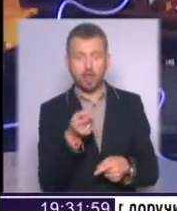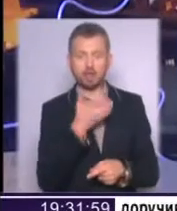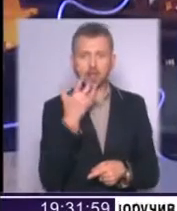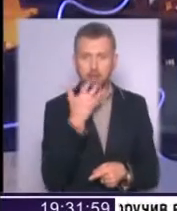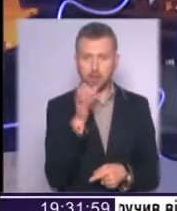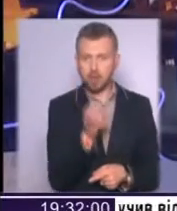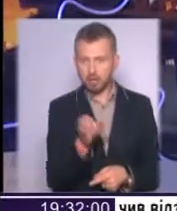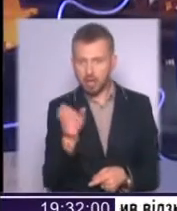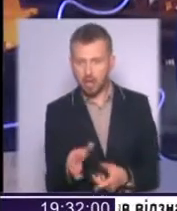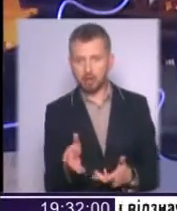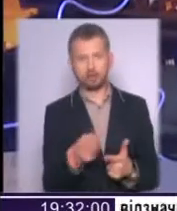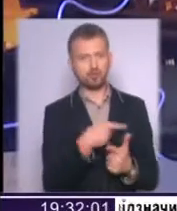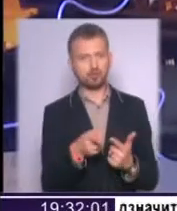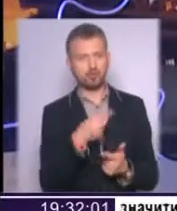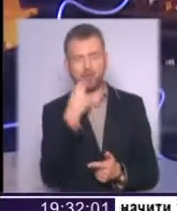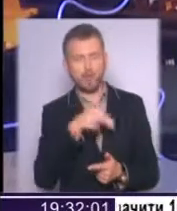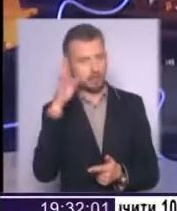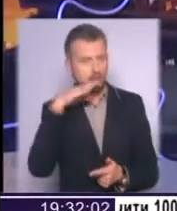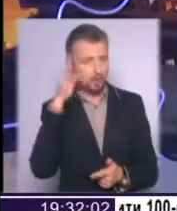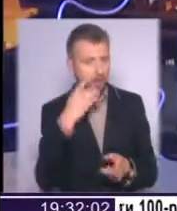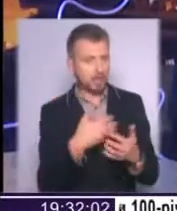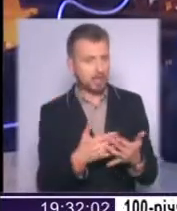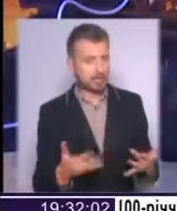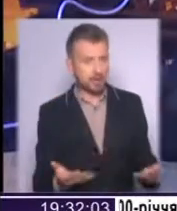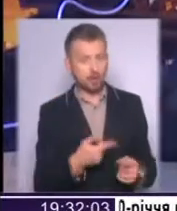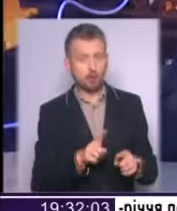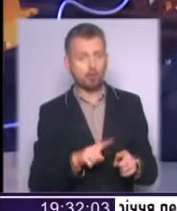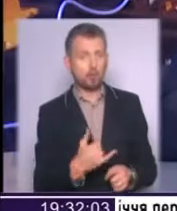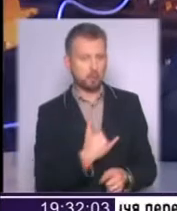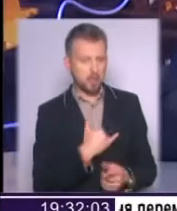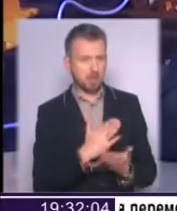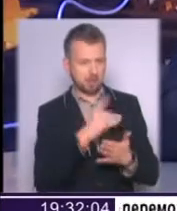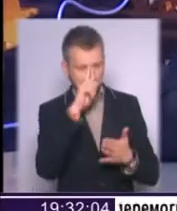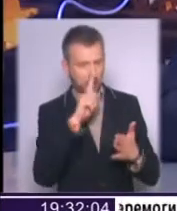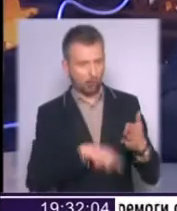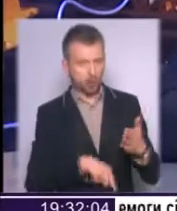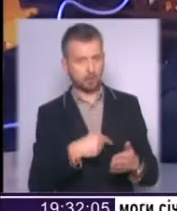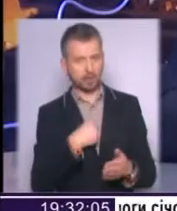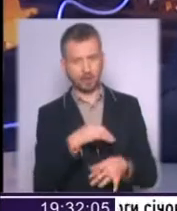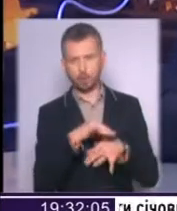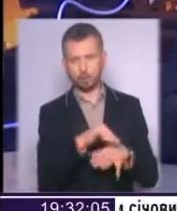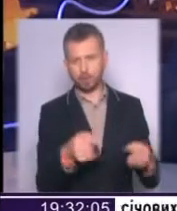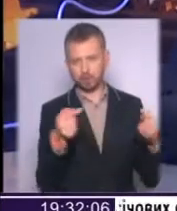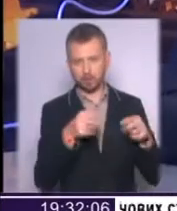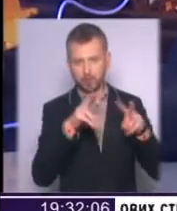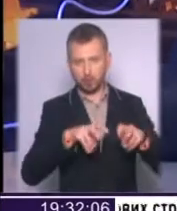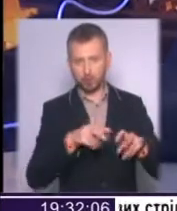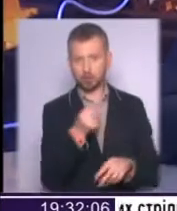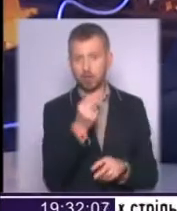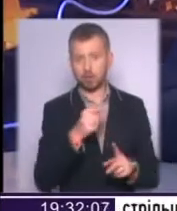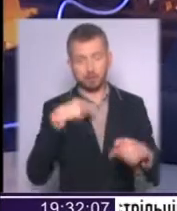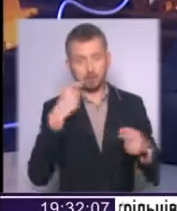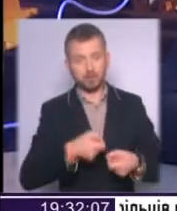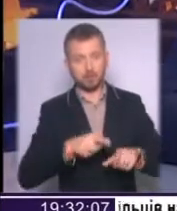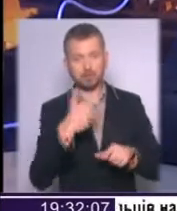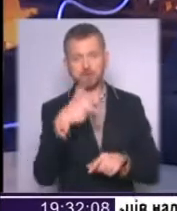батареї, чи якісна вода, ну і так далі. Тому що в мене є переконання, і я проводив відповідні дослідження. Тарифи завищені приблизно